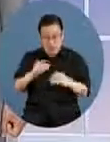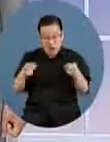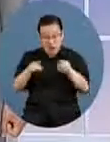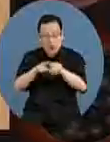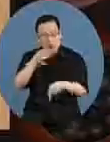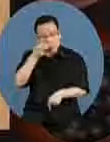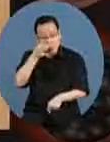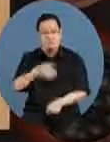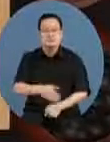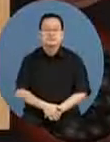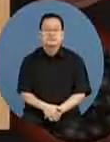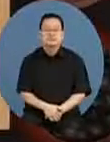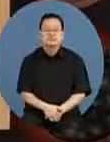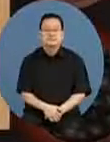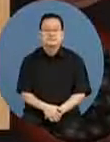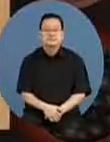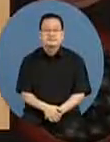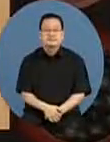하시겠죠.